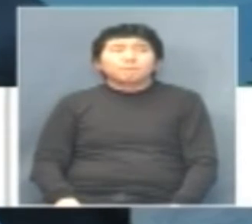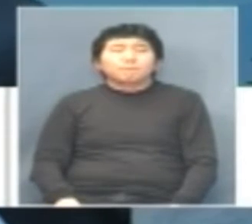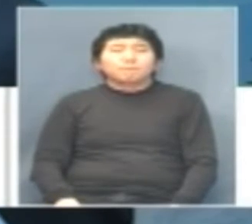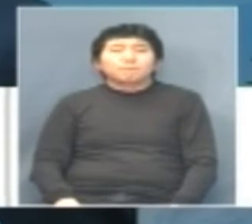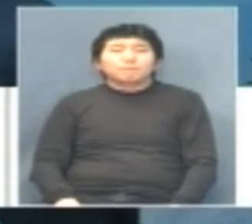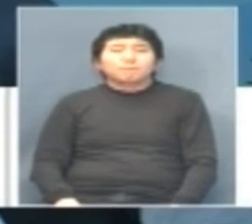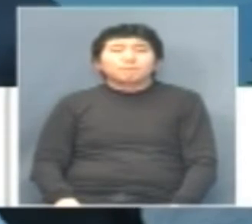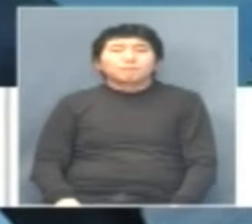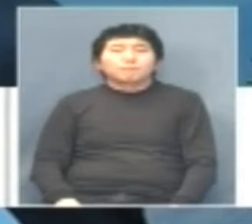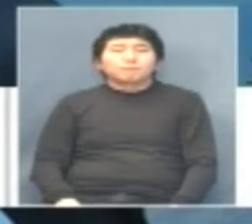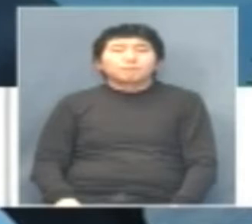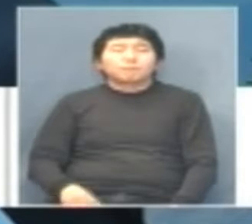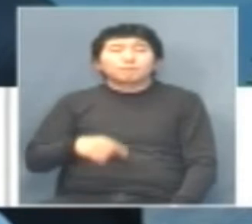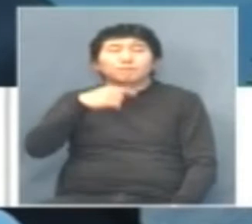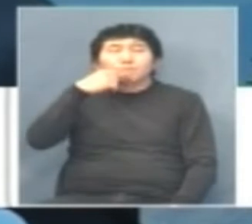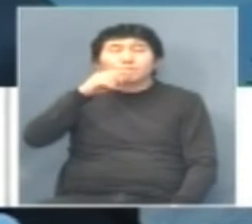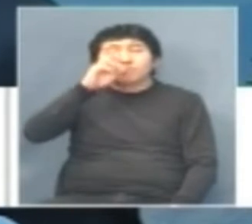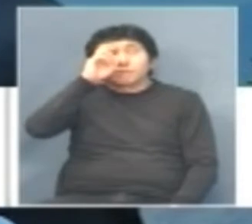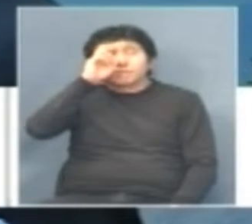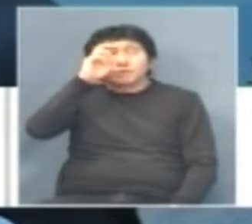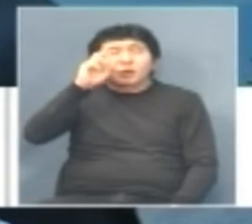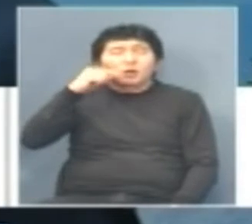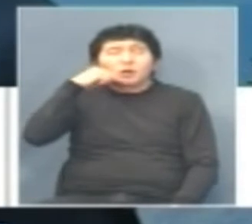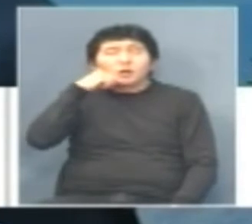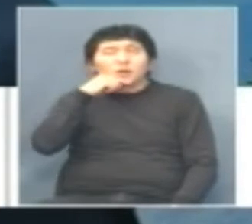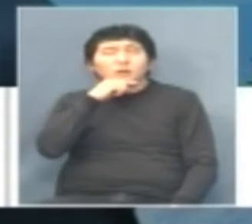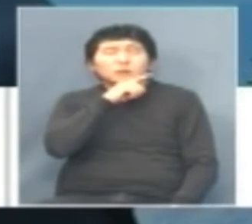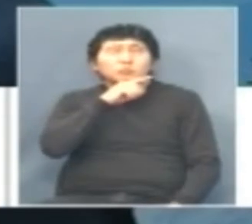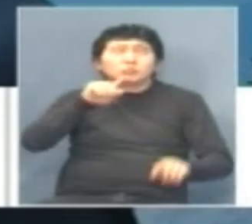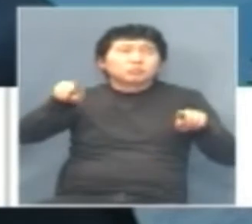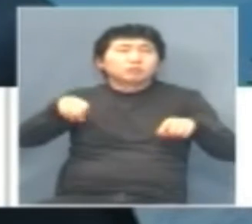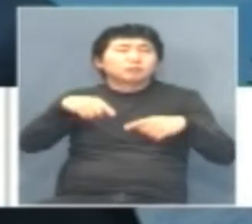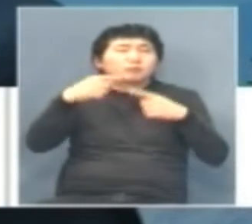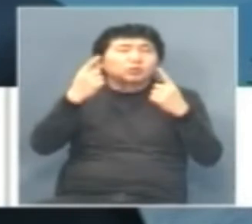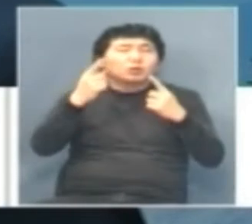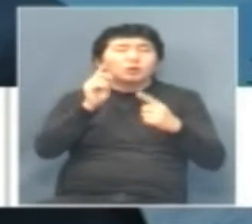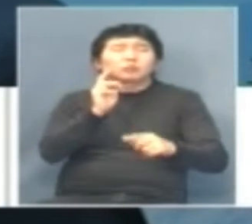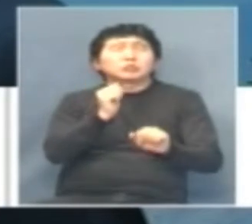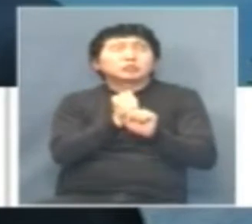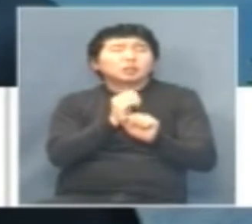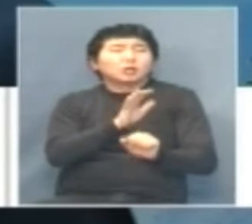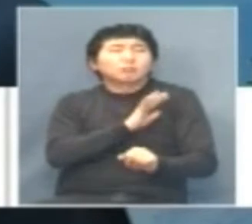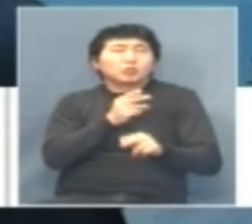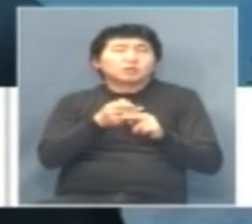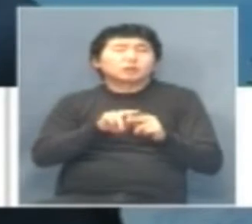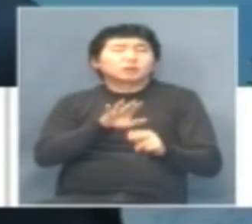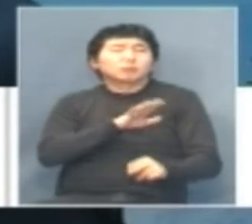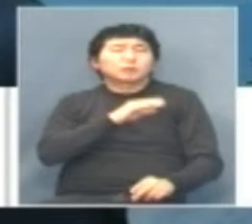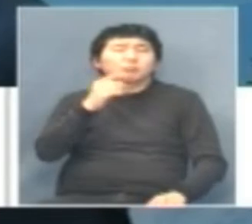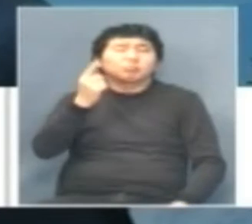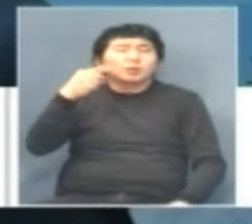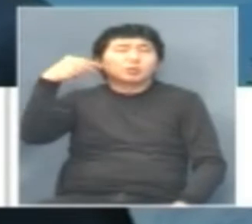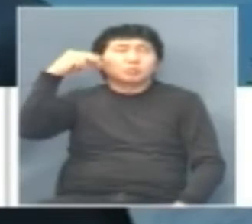қойған, әлеуметтік экономика жағдайының бәрін реттеген біздің тұңғыш президентіміз Нұрсұлтан Әбішұлы Назарбаев. Енді бүгінгі конференция